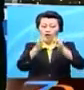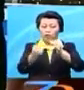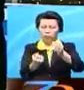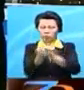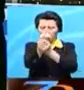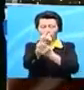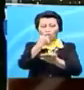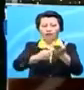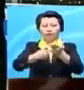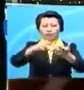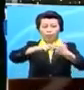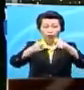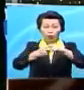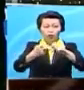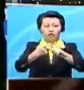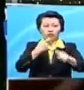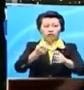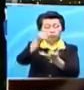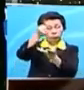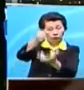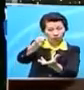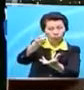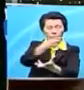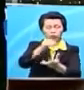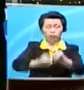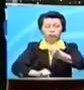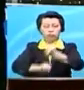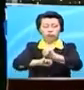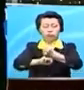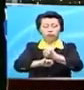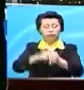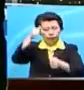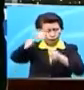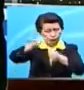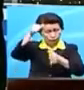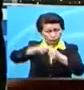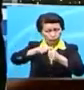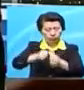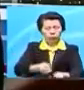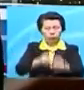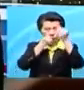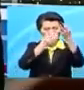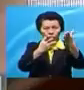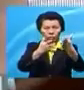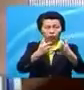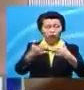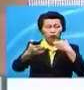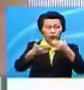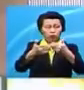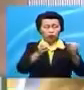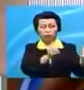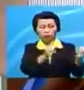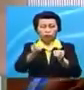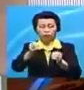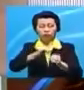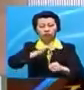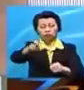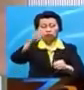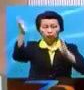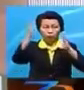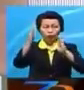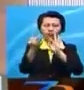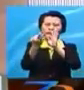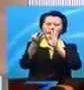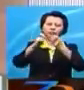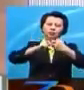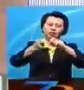timbulnya sebarang masalah dari segi dana dan penajaan. Peringatan itu dilontarkan menjelang penganjuran Jelajah Malaysia yang pernah